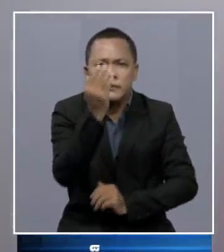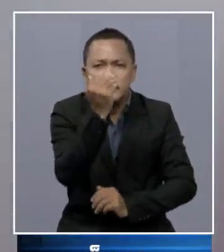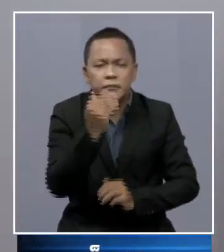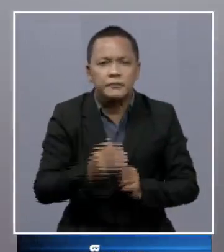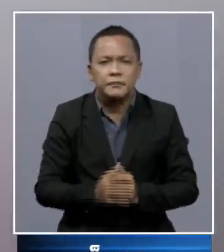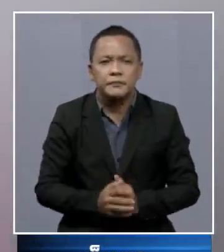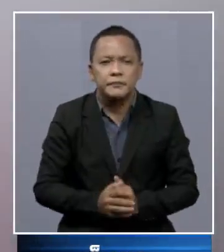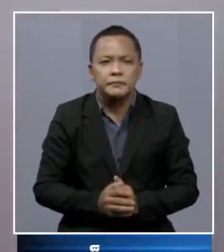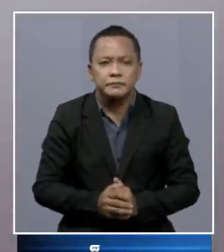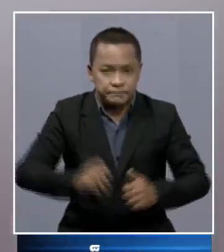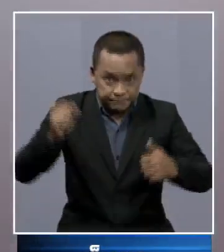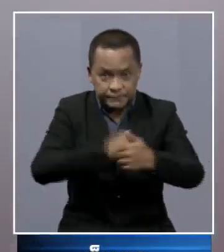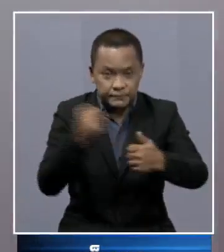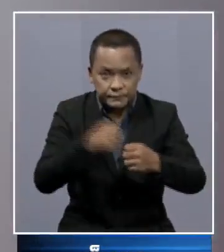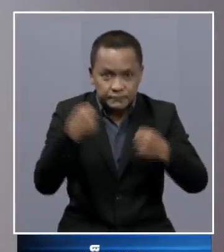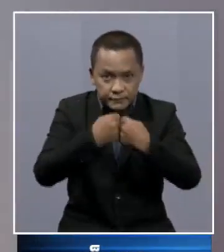restrictedย